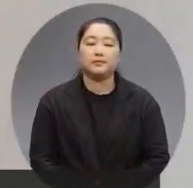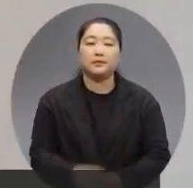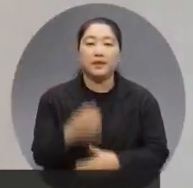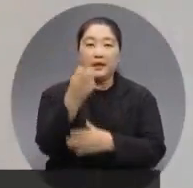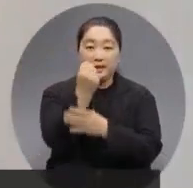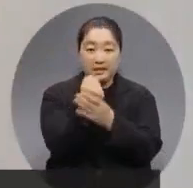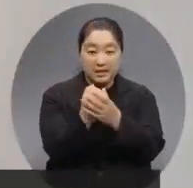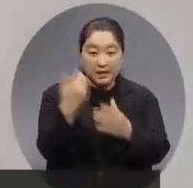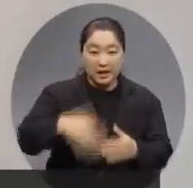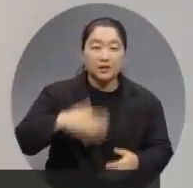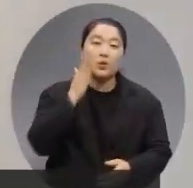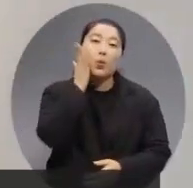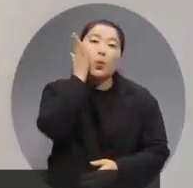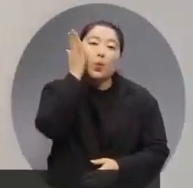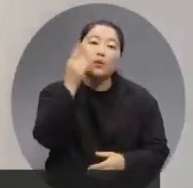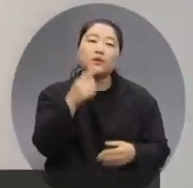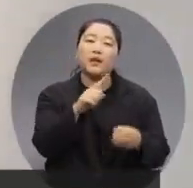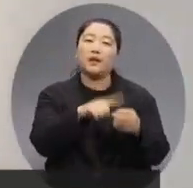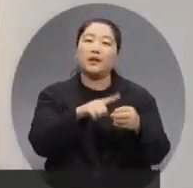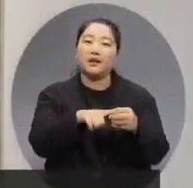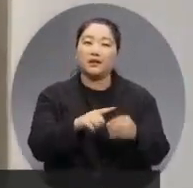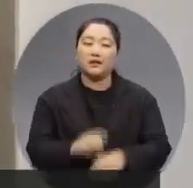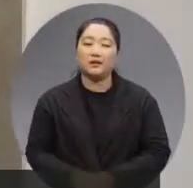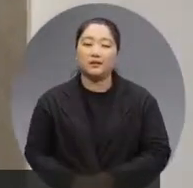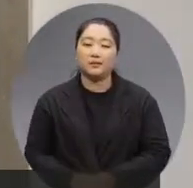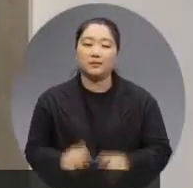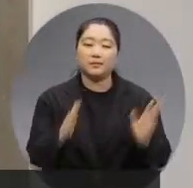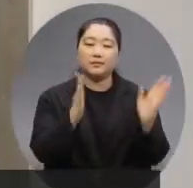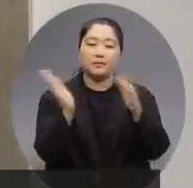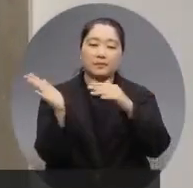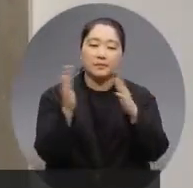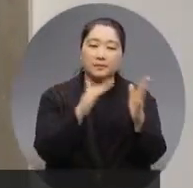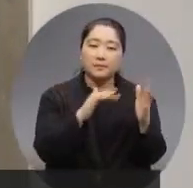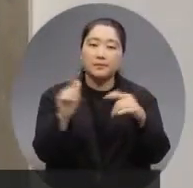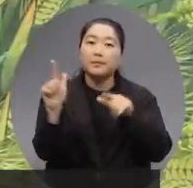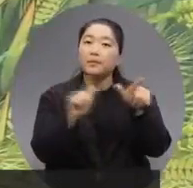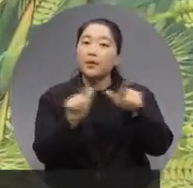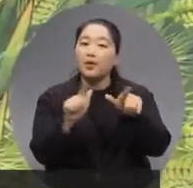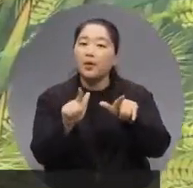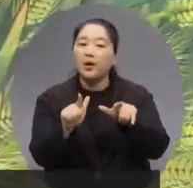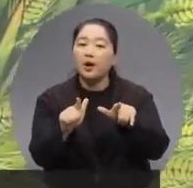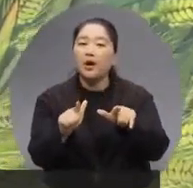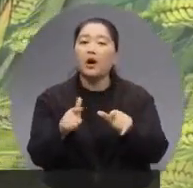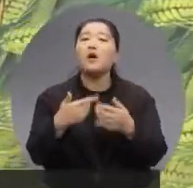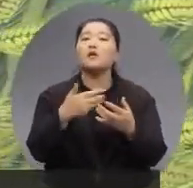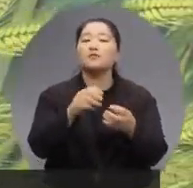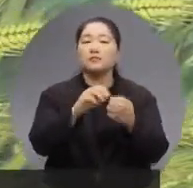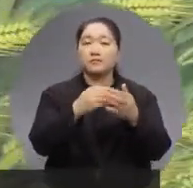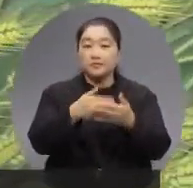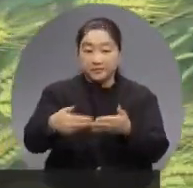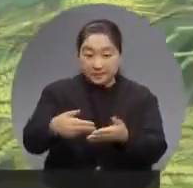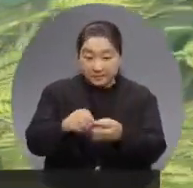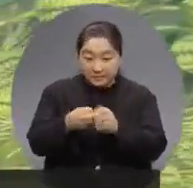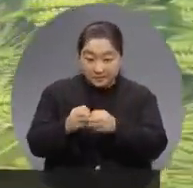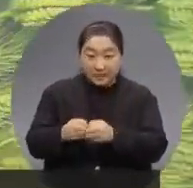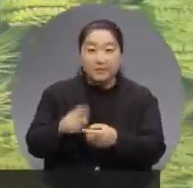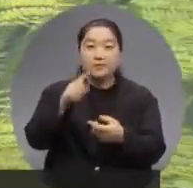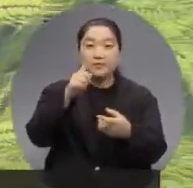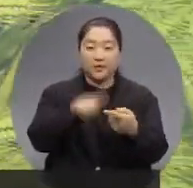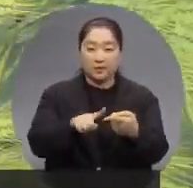채여물지 않은 초록빛의 풋볼이 바람을 맞아 흔들리는 모양새가 한 집 위에 그대로 담겼습니다